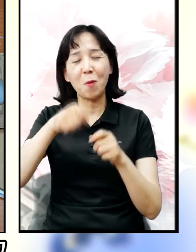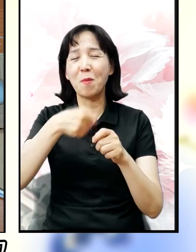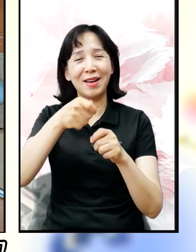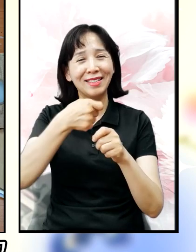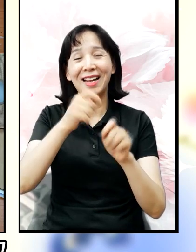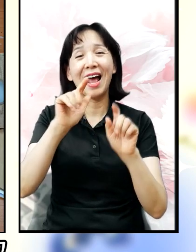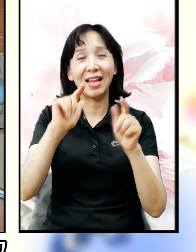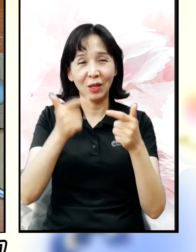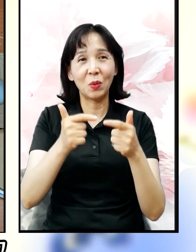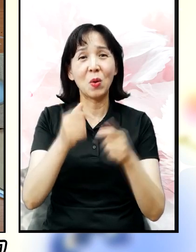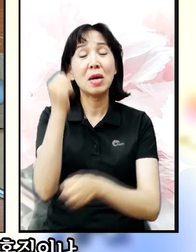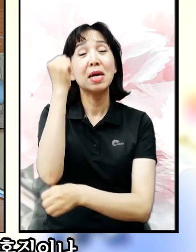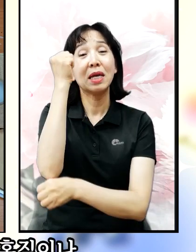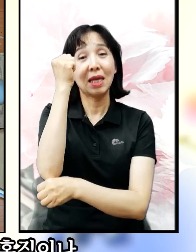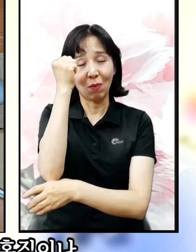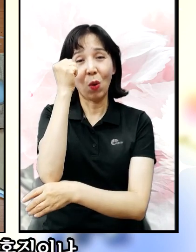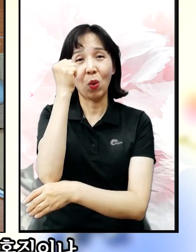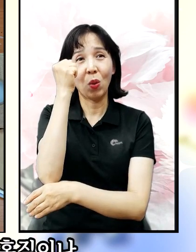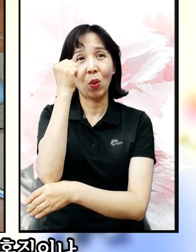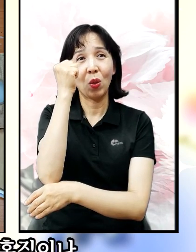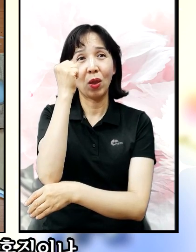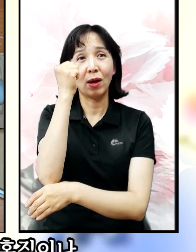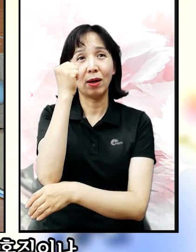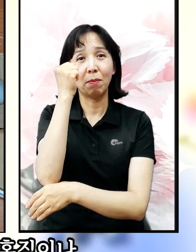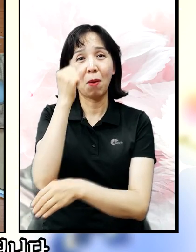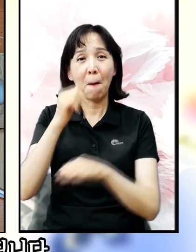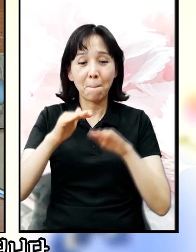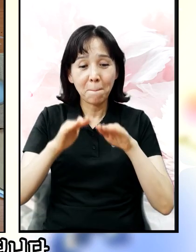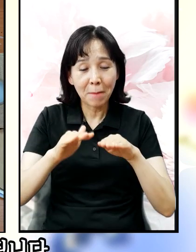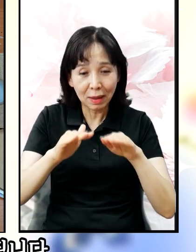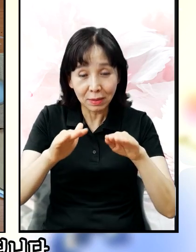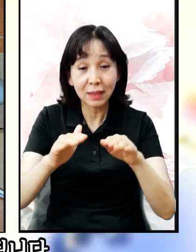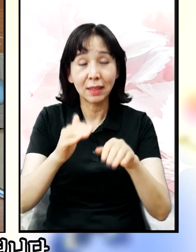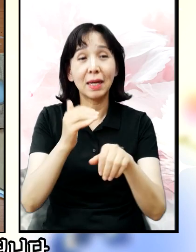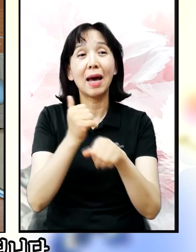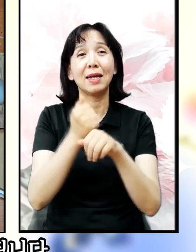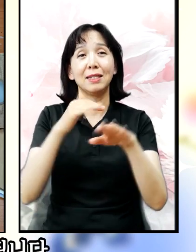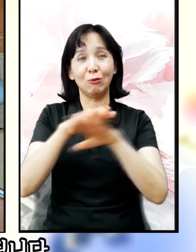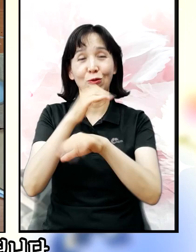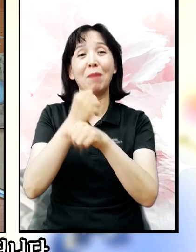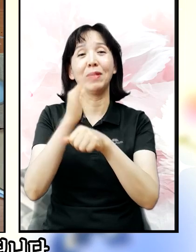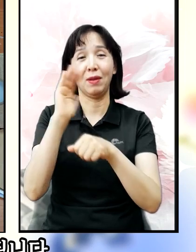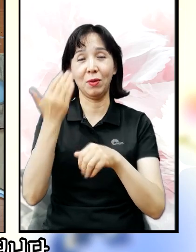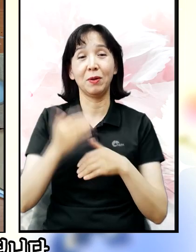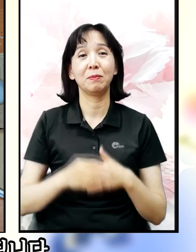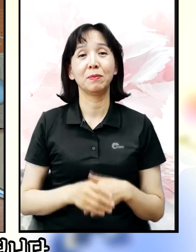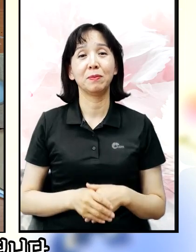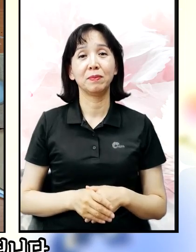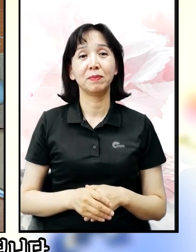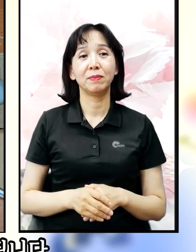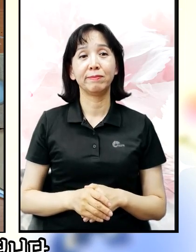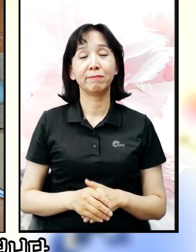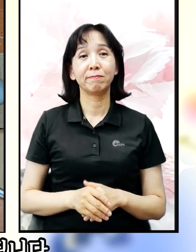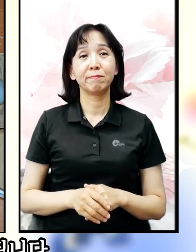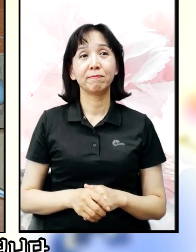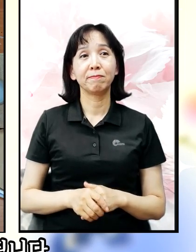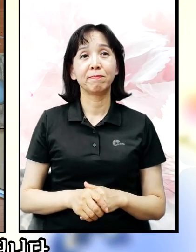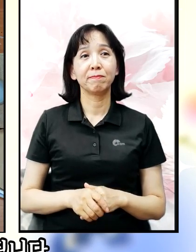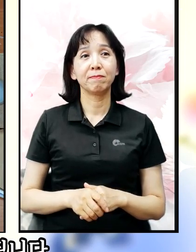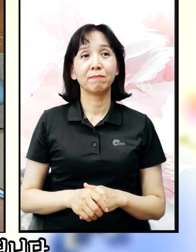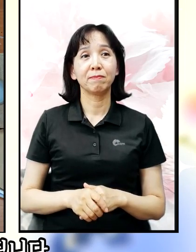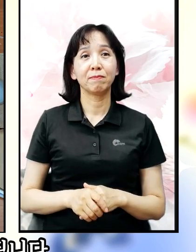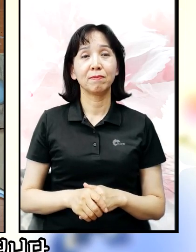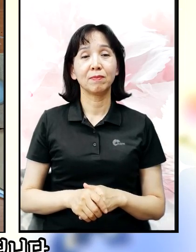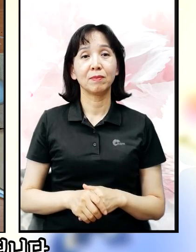어려운 바느질은 아니고 우리가 기본 할 수 있는 홈질이나 박음질 등으로 들어가시면 됩니다.